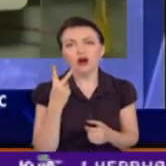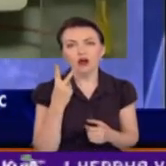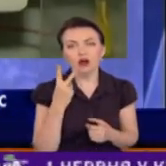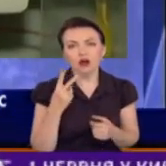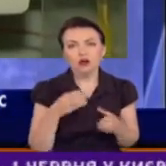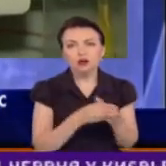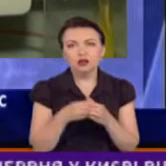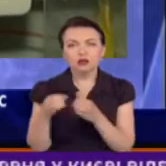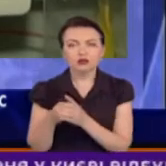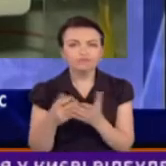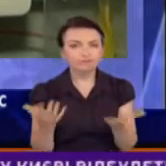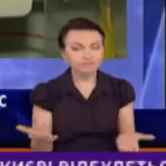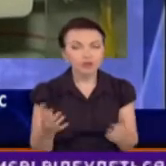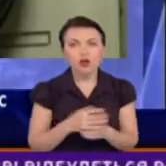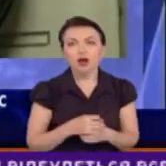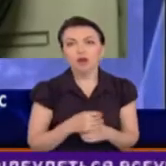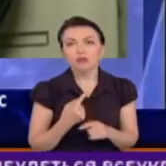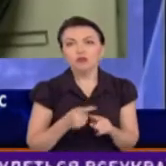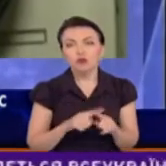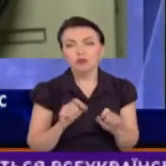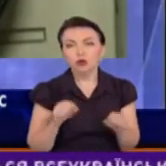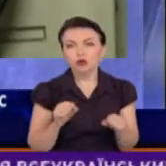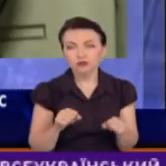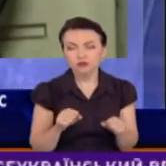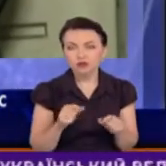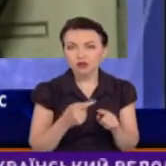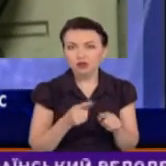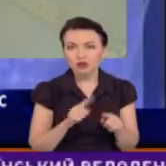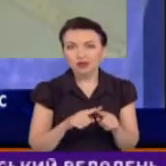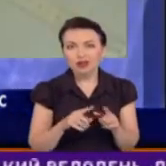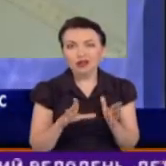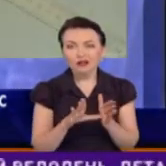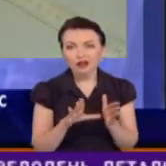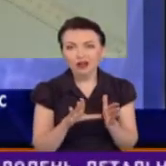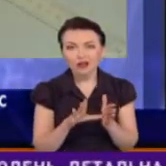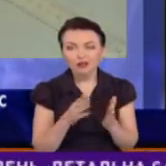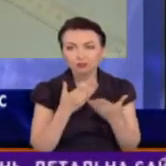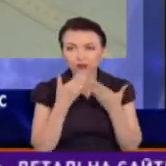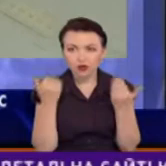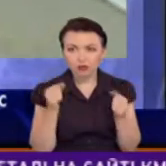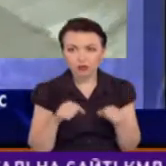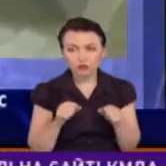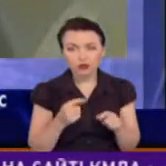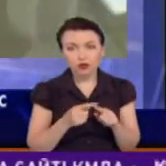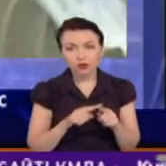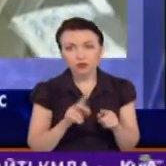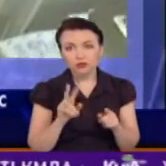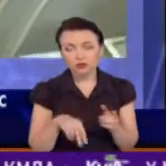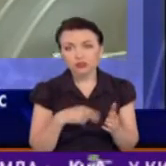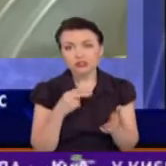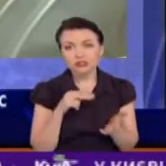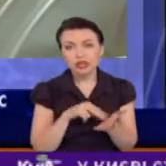«Енергоатом» і ТЕК. А при цьому можливості імпортувати електроенергію немає. Звідси, ймовірно, зростання тарифів,